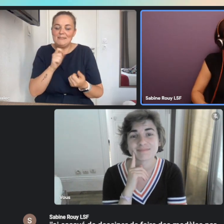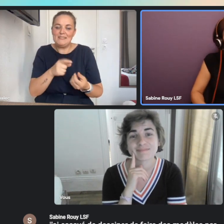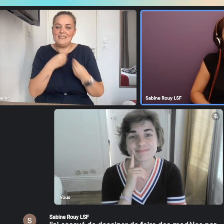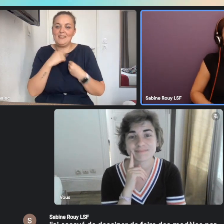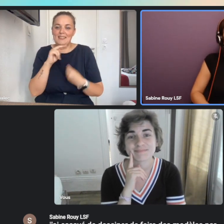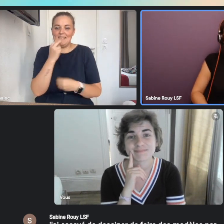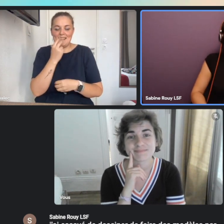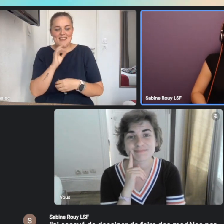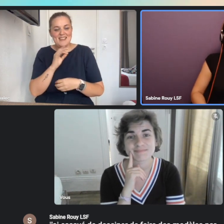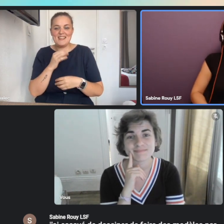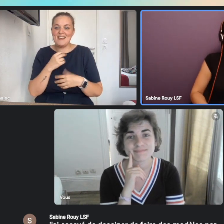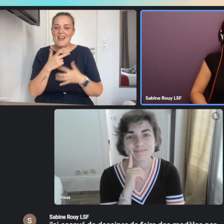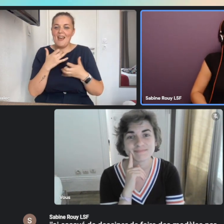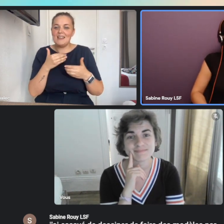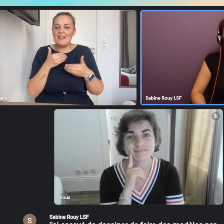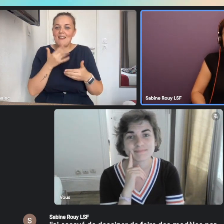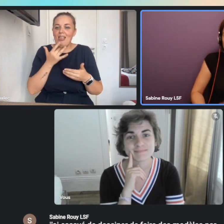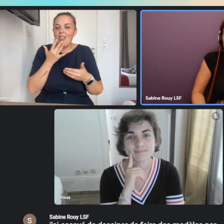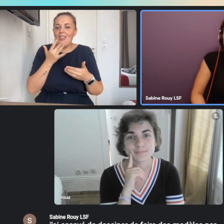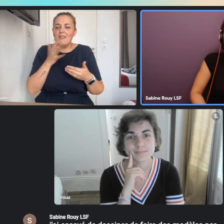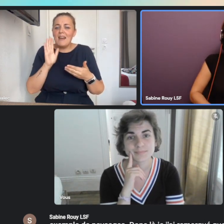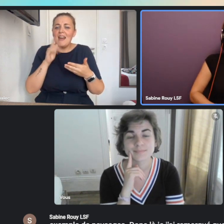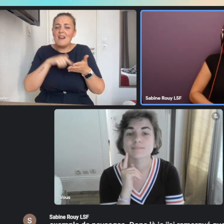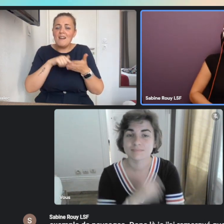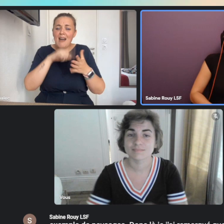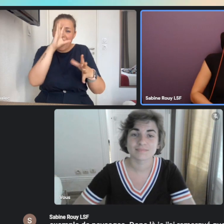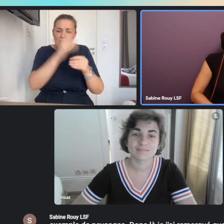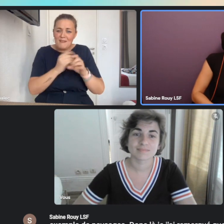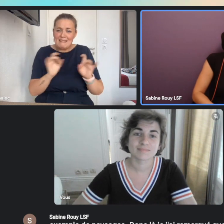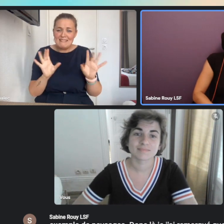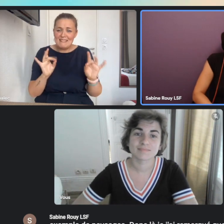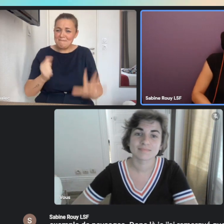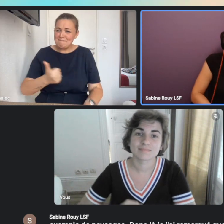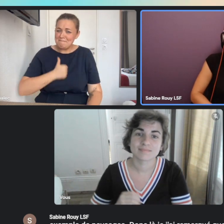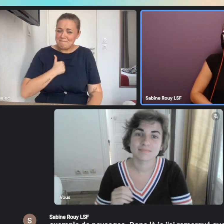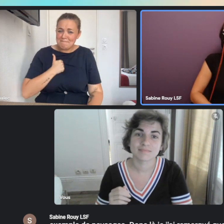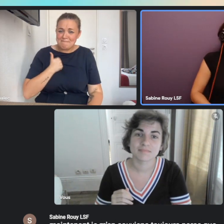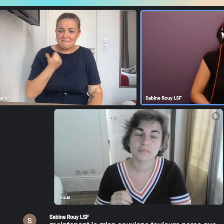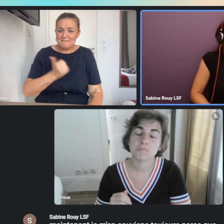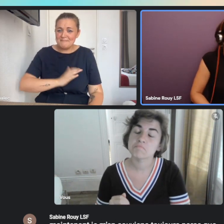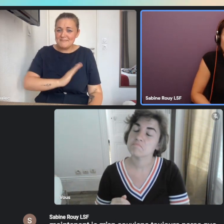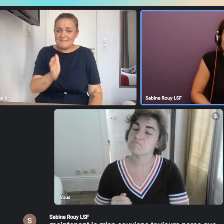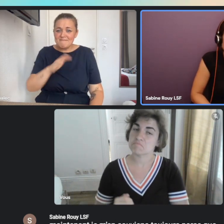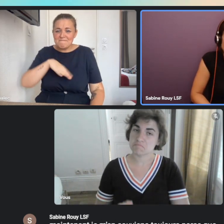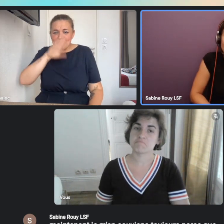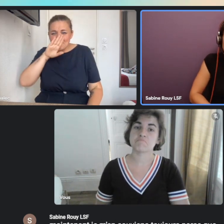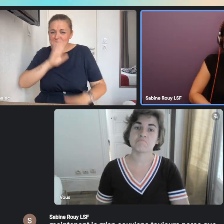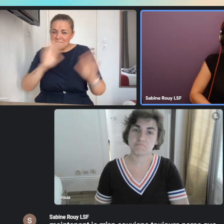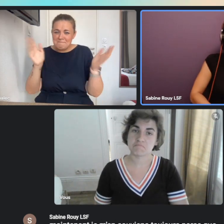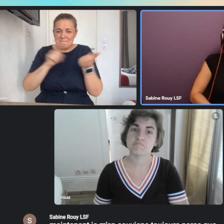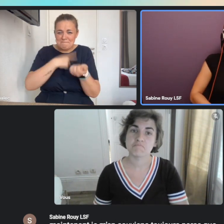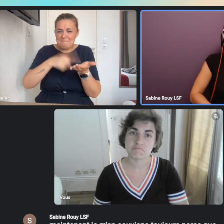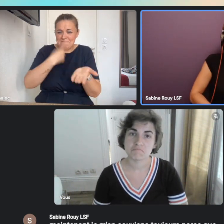on mémorise. C'est vrai que ça m'a permis de prendre conscience justement et de prendre goût aussi. Mais voilà, j'ai appris, de façon autodidacte,